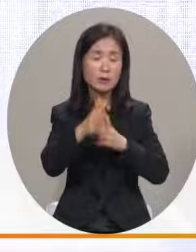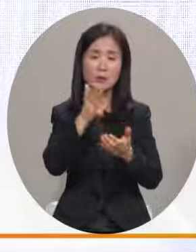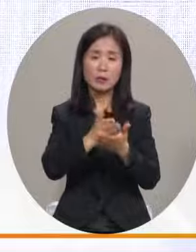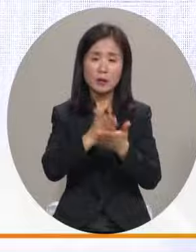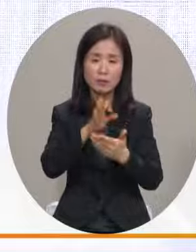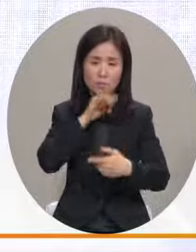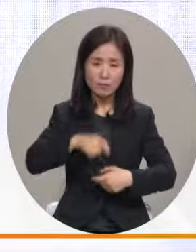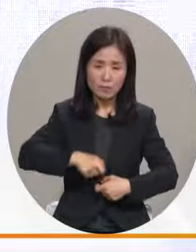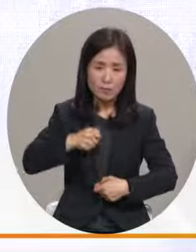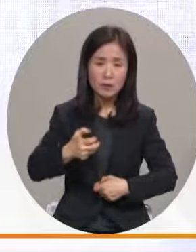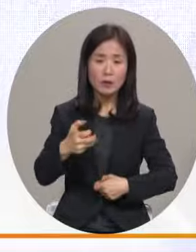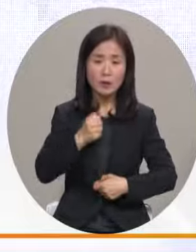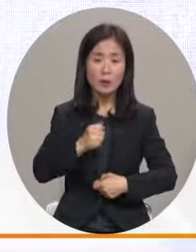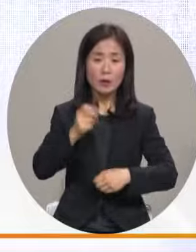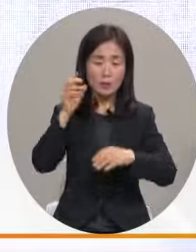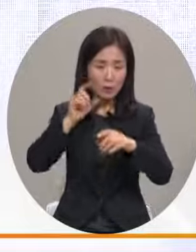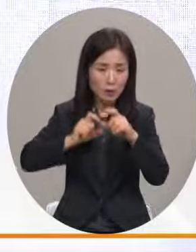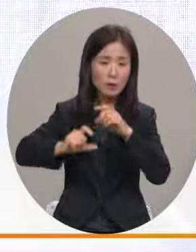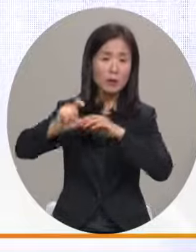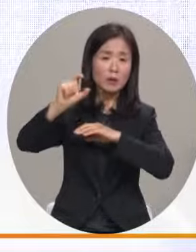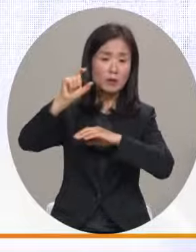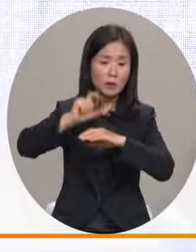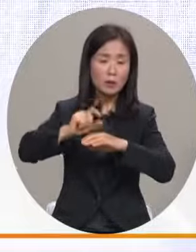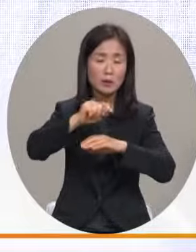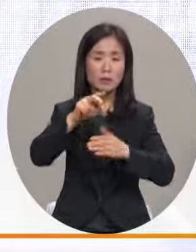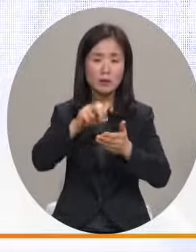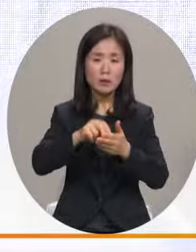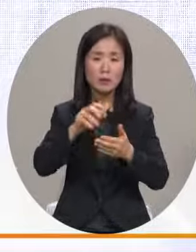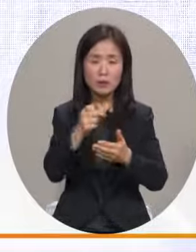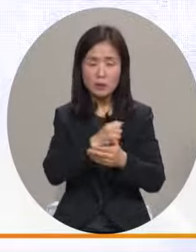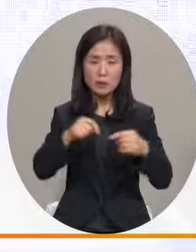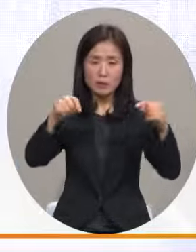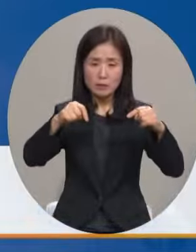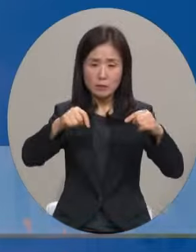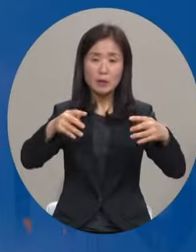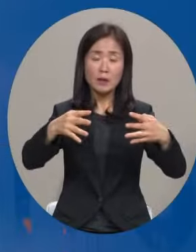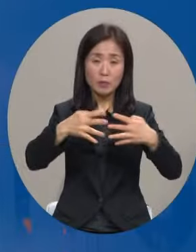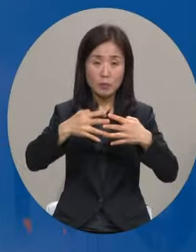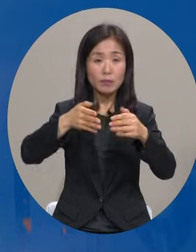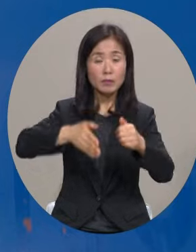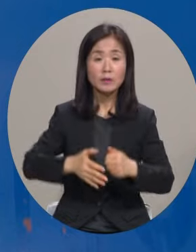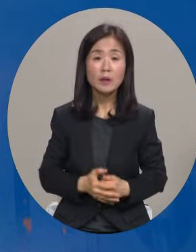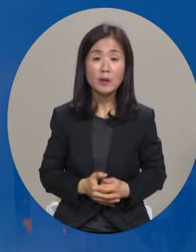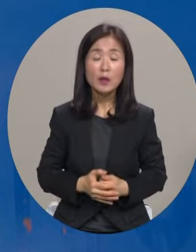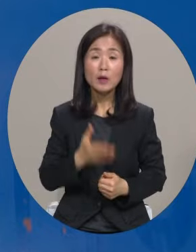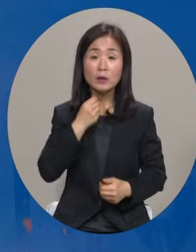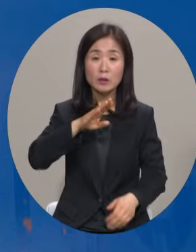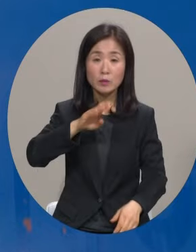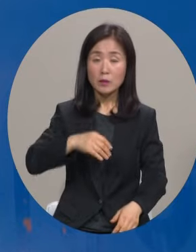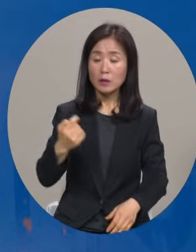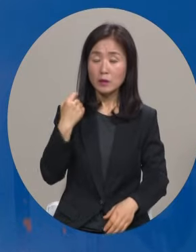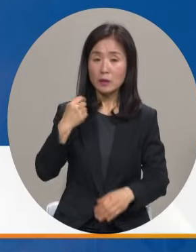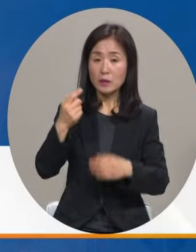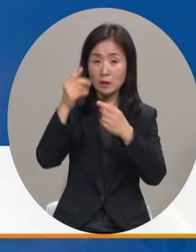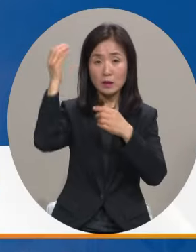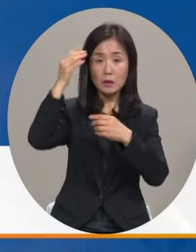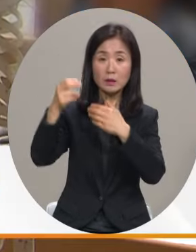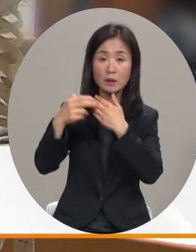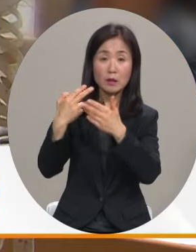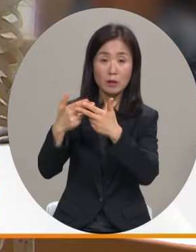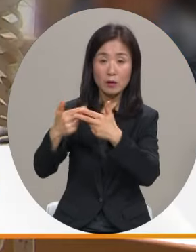문제를 충분한 논의와 합의를 통해 풀어 나가기를 희망합니다 복지은 어제 대한 의사 협회 의대 증언